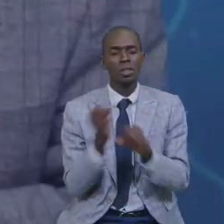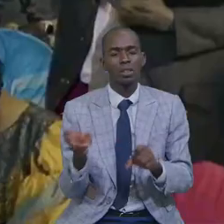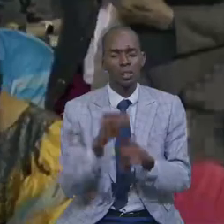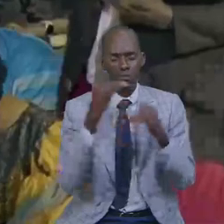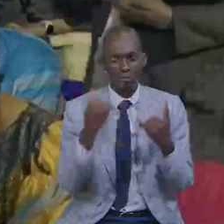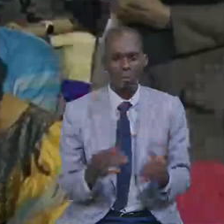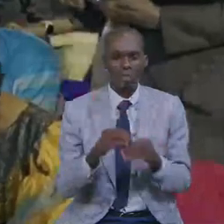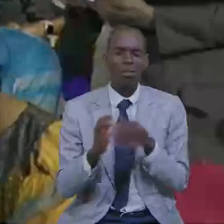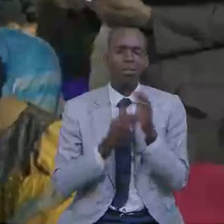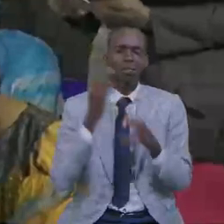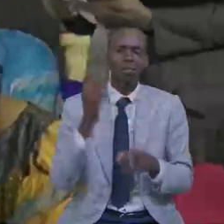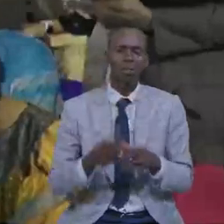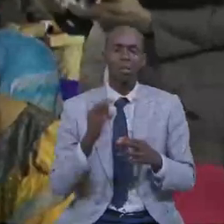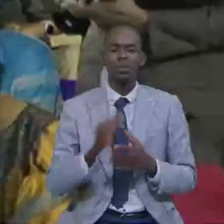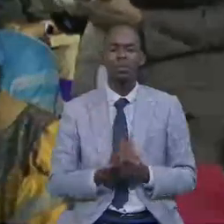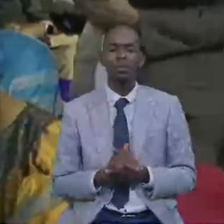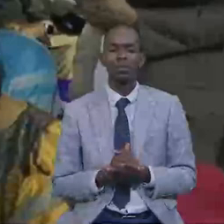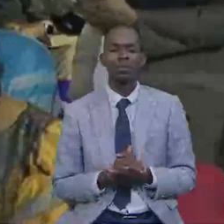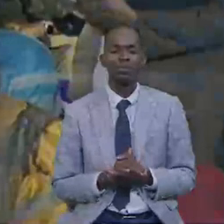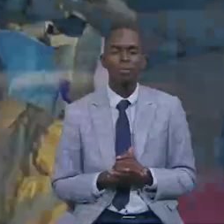au nom de Jésus